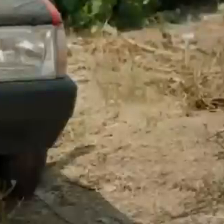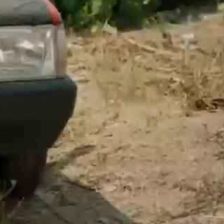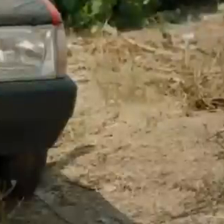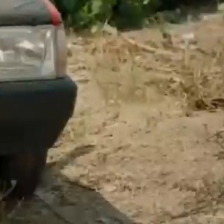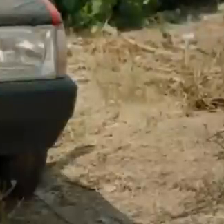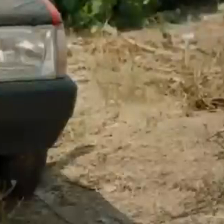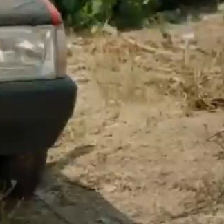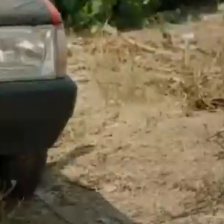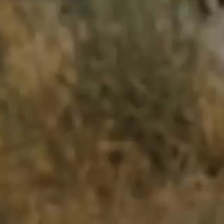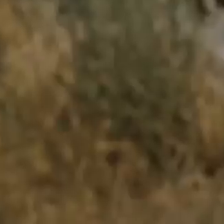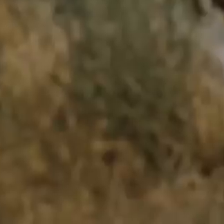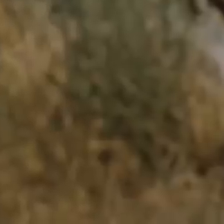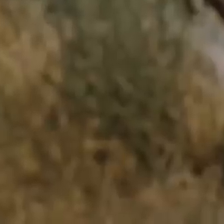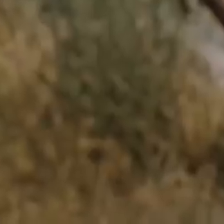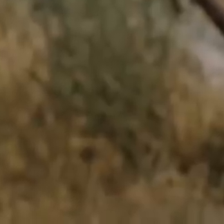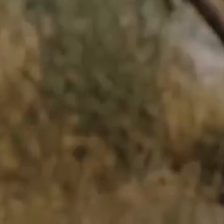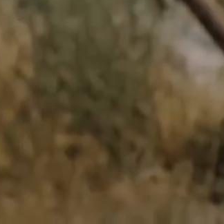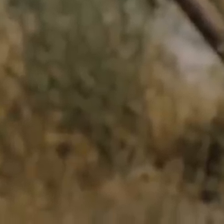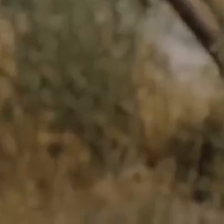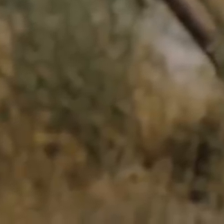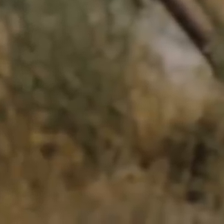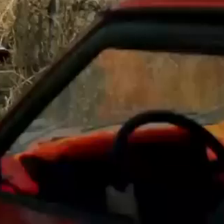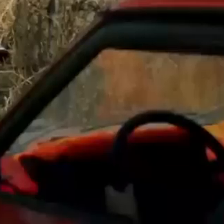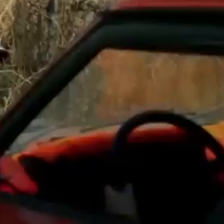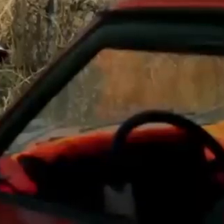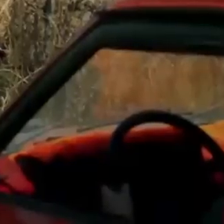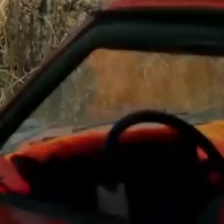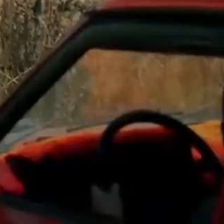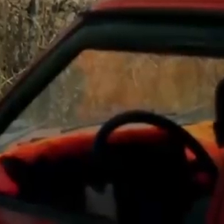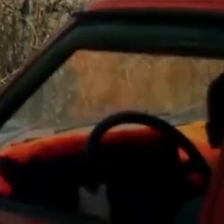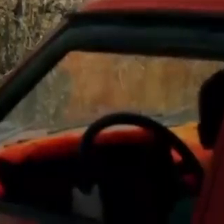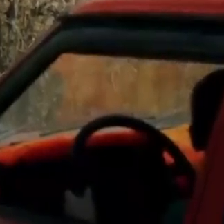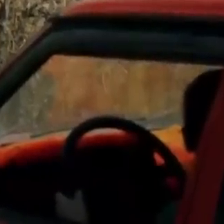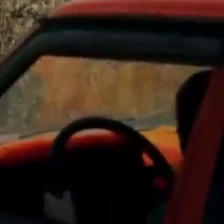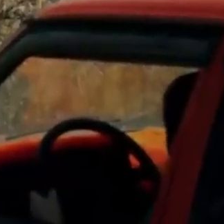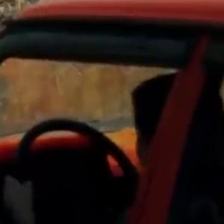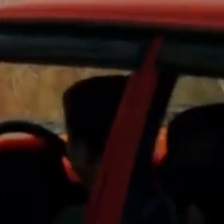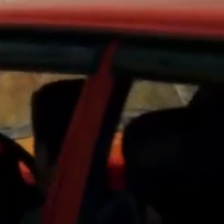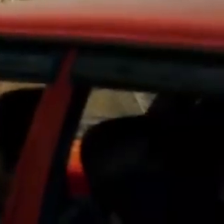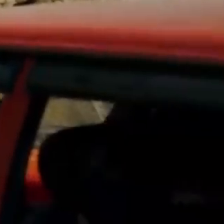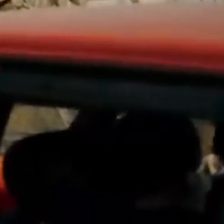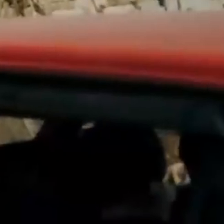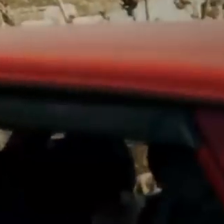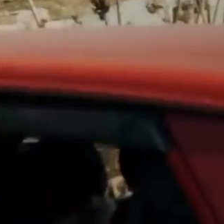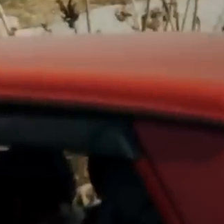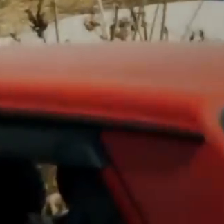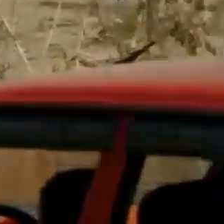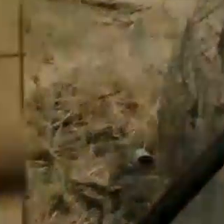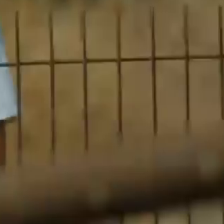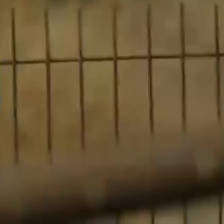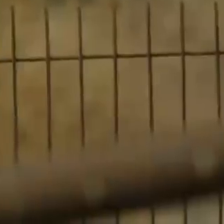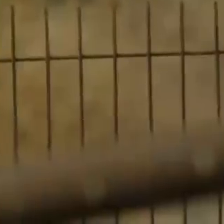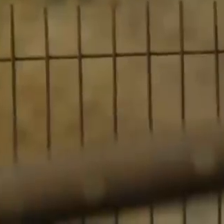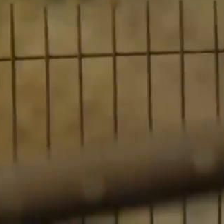Süleyman arabayı bulduğunu sanıp heyecanla yanına koştu. Kendi arabaları değil, başka bir arabada çocuklar oyun oynuyor. Hayal kırıklığında